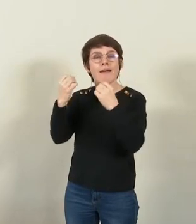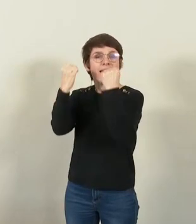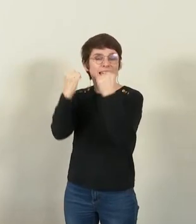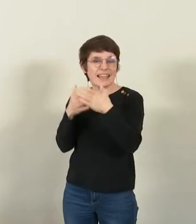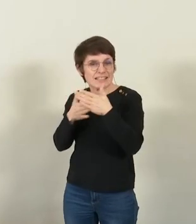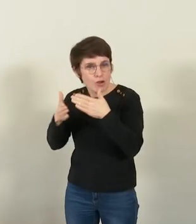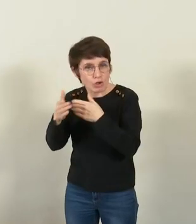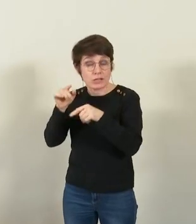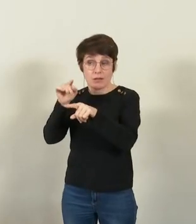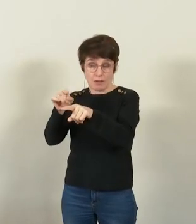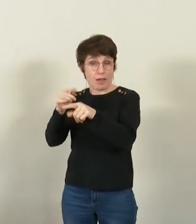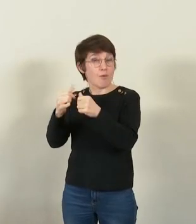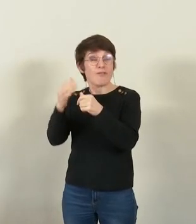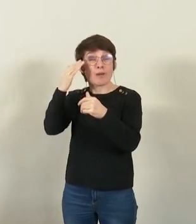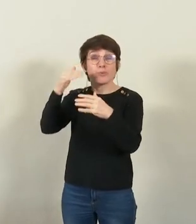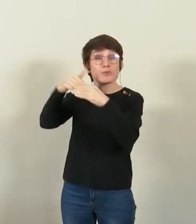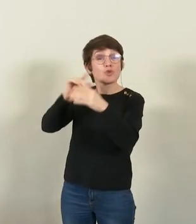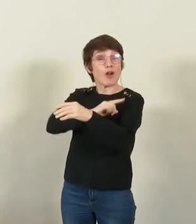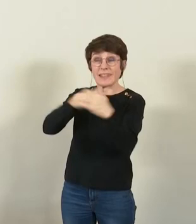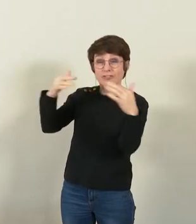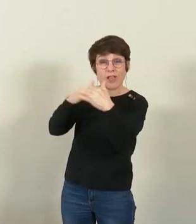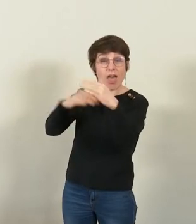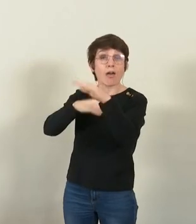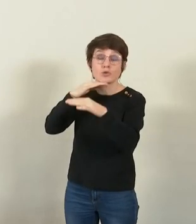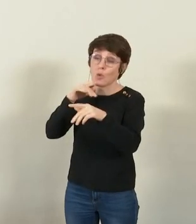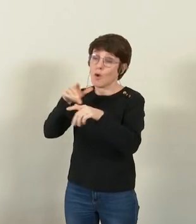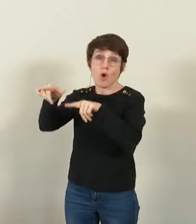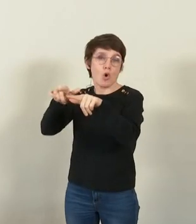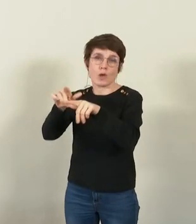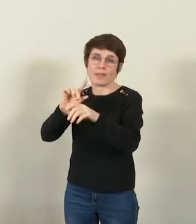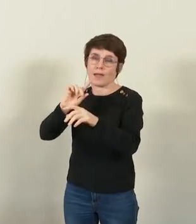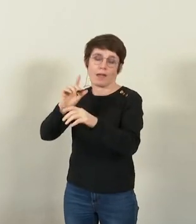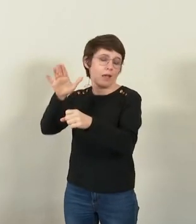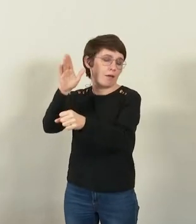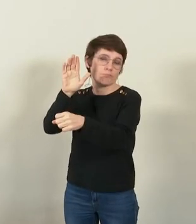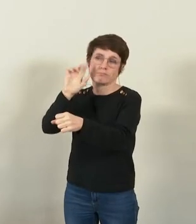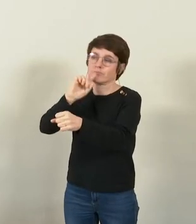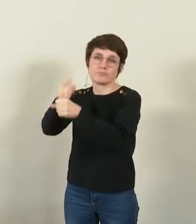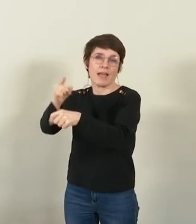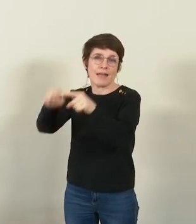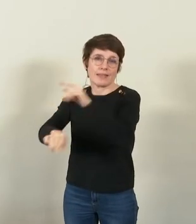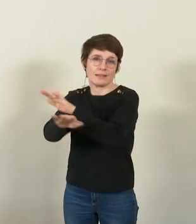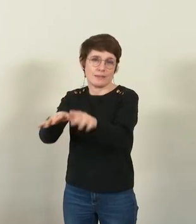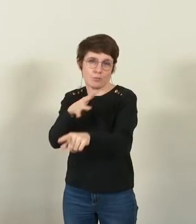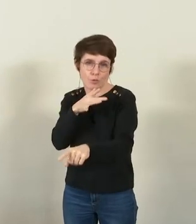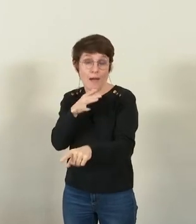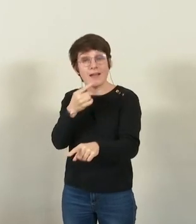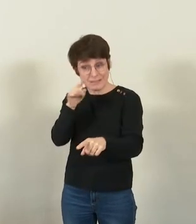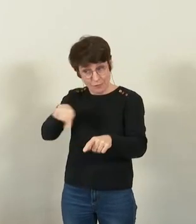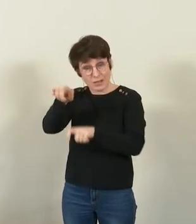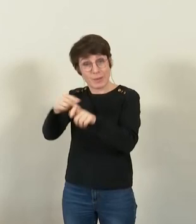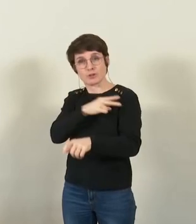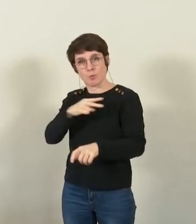dispositif qui vient accompagner cela et qui oblige les propriétaires à prendre conscience des enjeux euh du